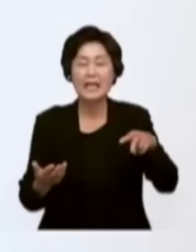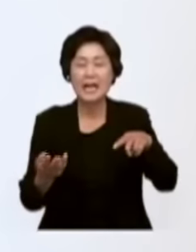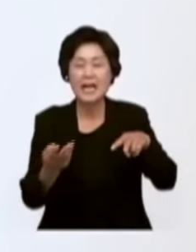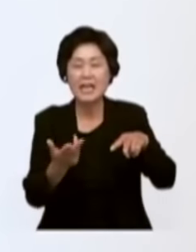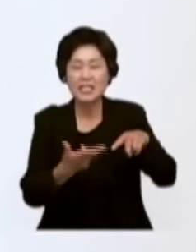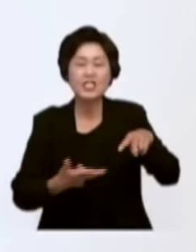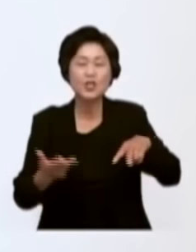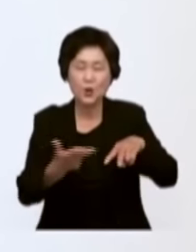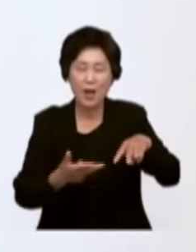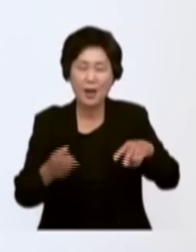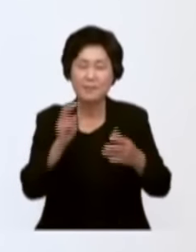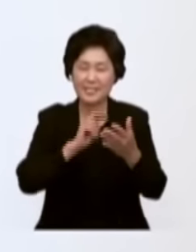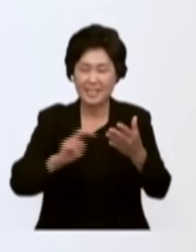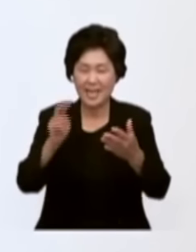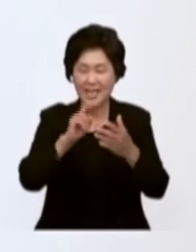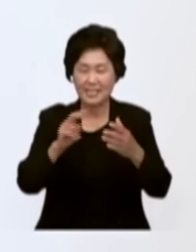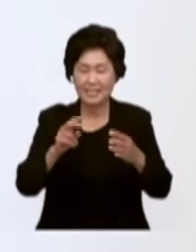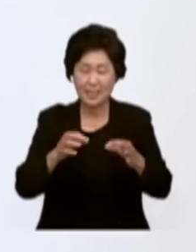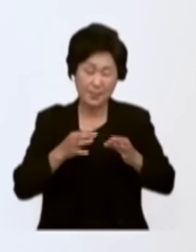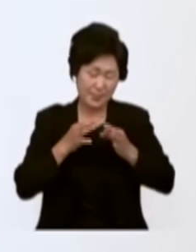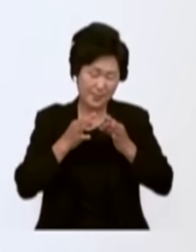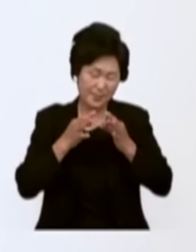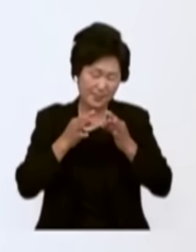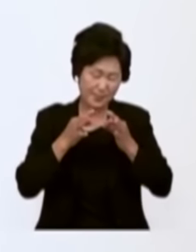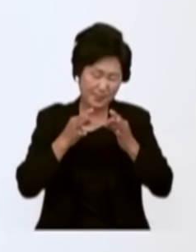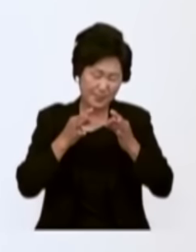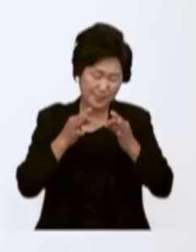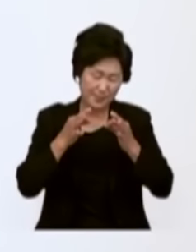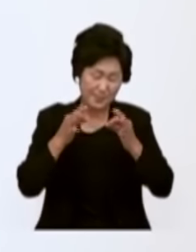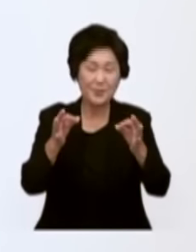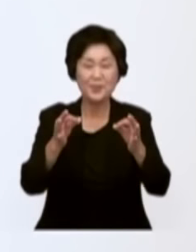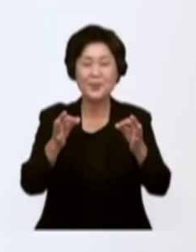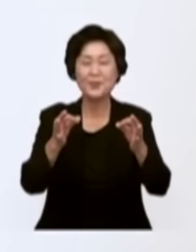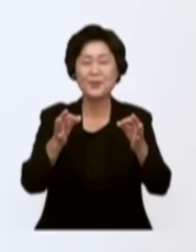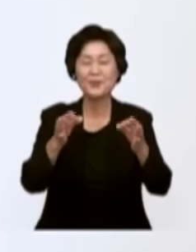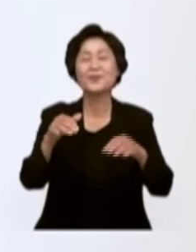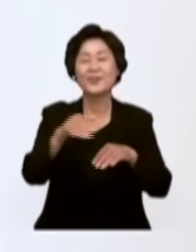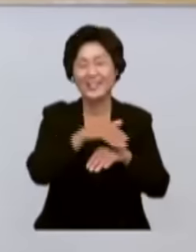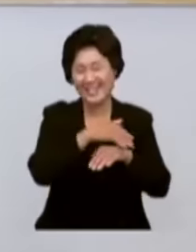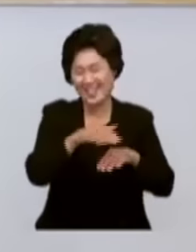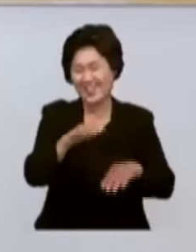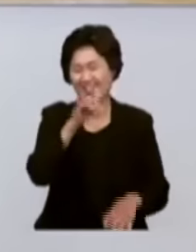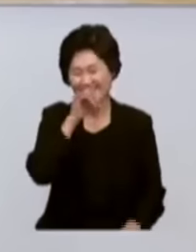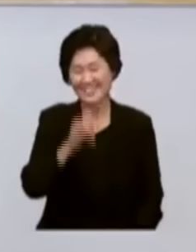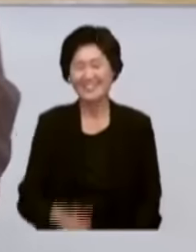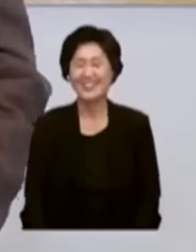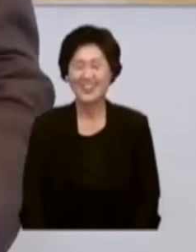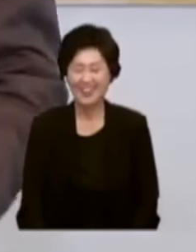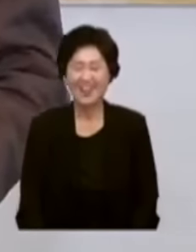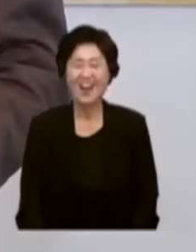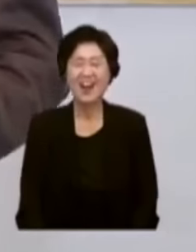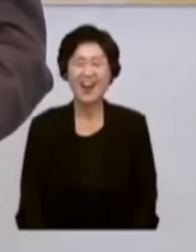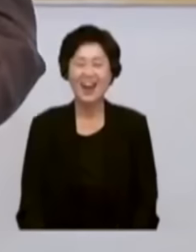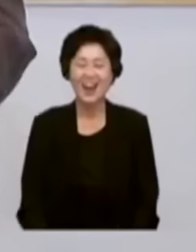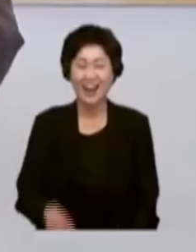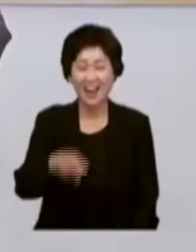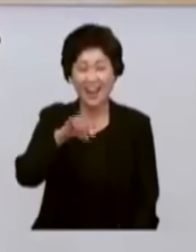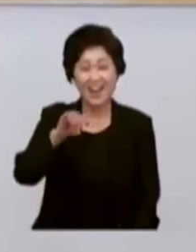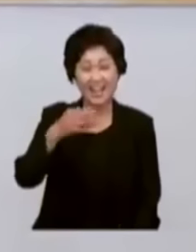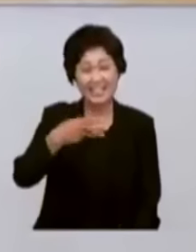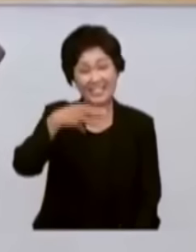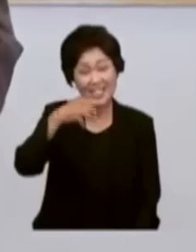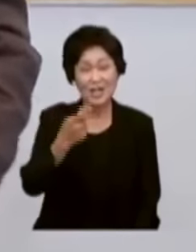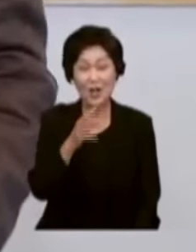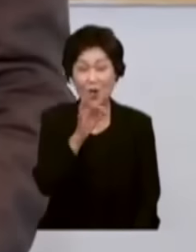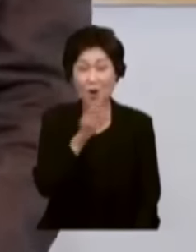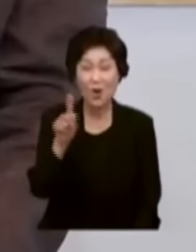터지도록 불렀어요. 실로함. 예. 그 찬양을 예. 목이 터지도록 야, 진짜 오랜만에 불렀어요. 듣네요. 우리가 실로함. 예. 야 이거 실로함